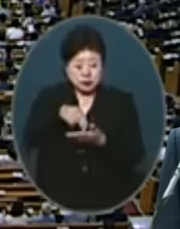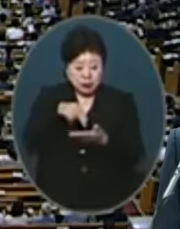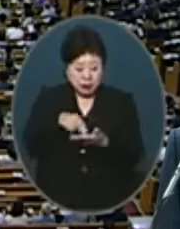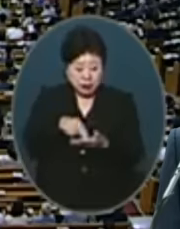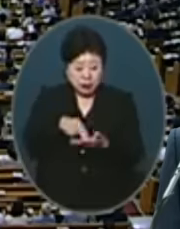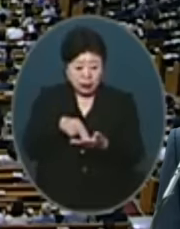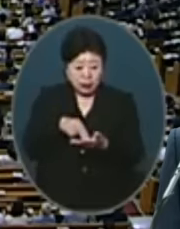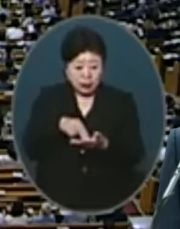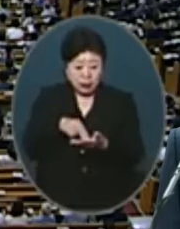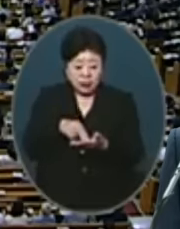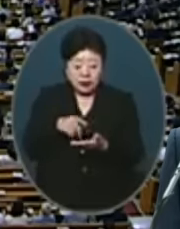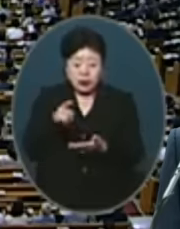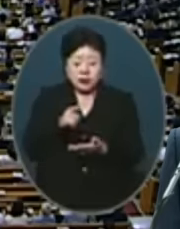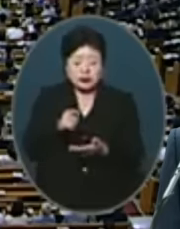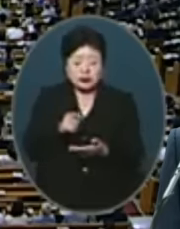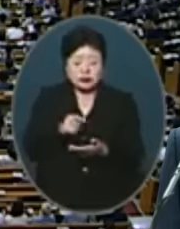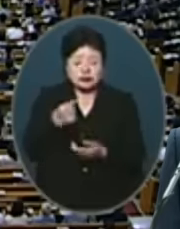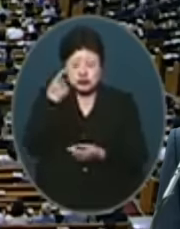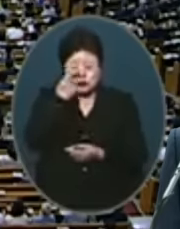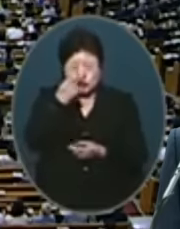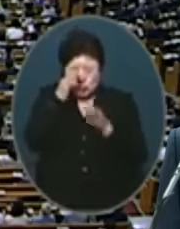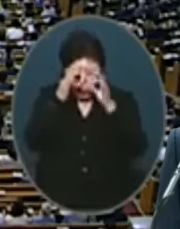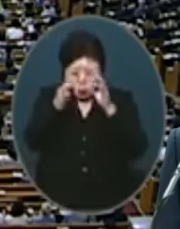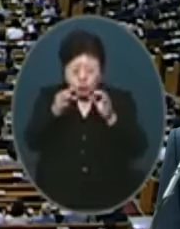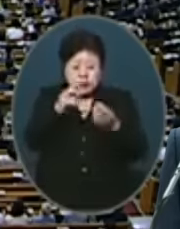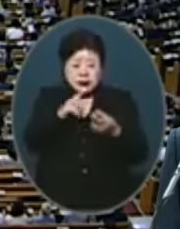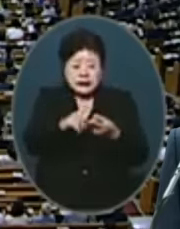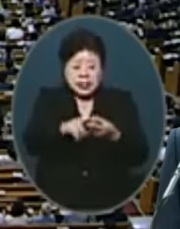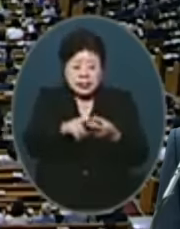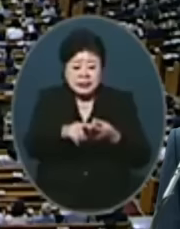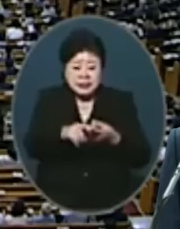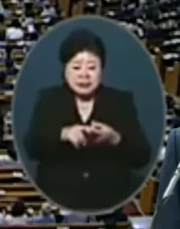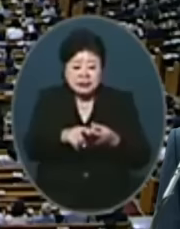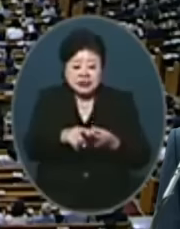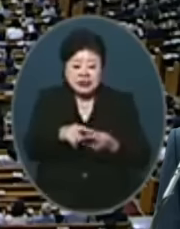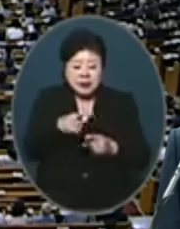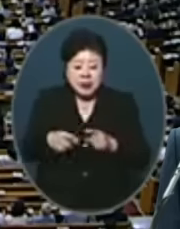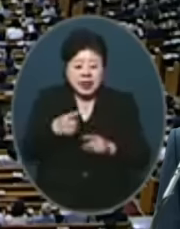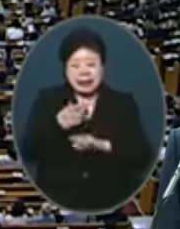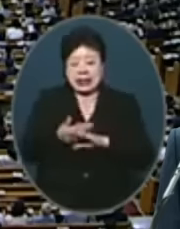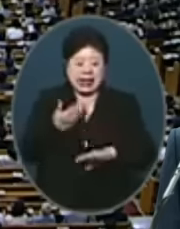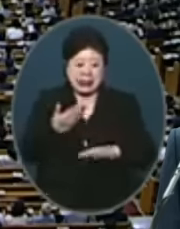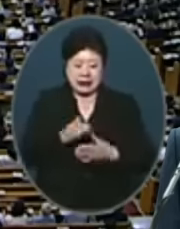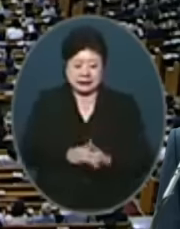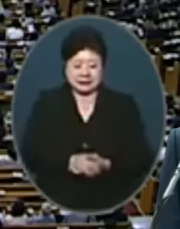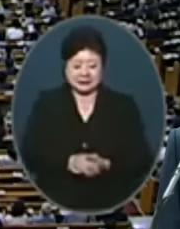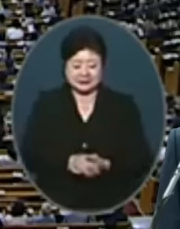상황이라도 어떤 관점으로 보느냐에 따라서 평가가 달라지는 것입니다.